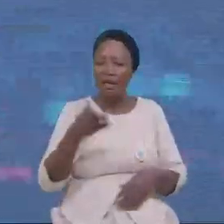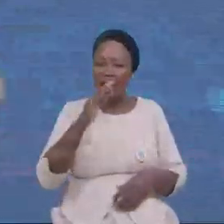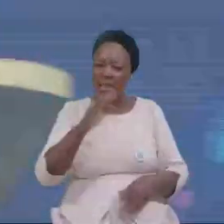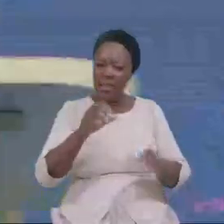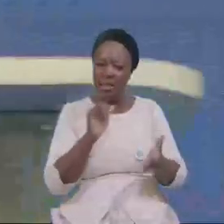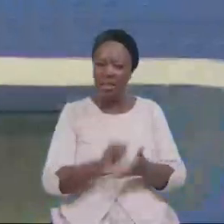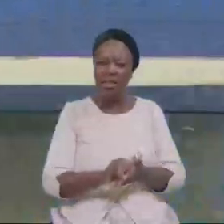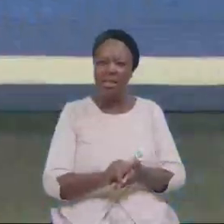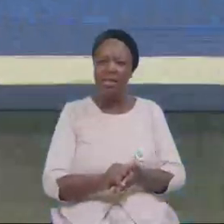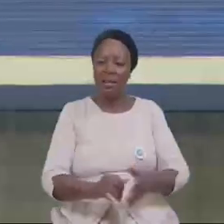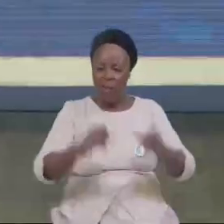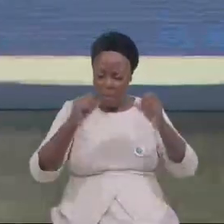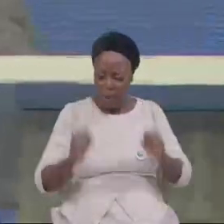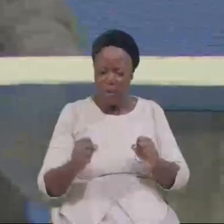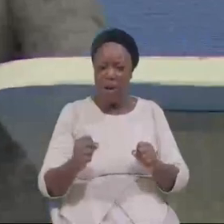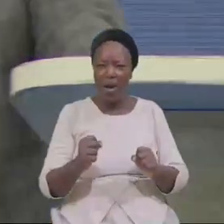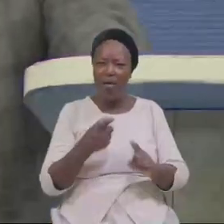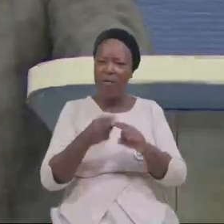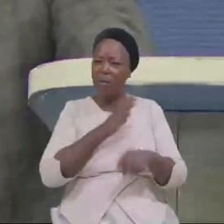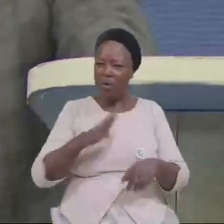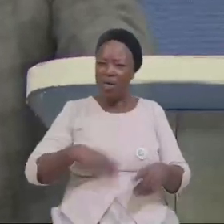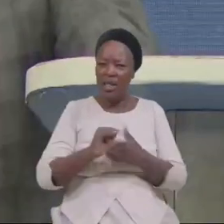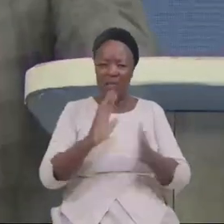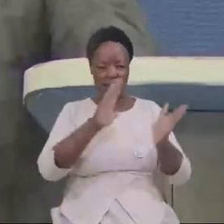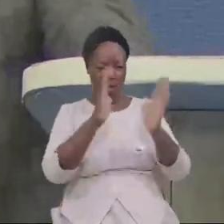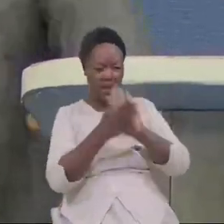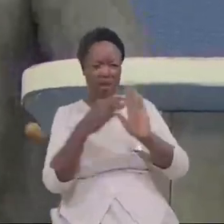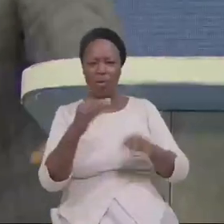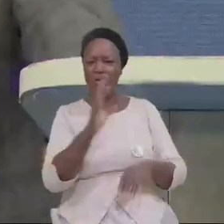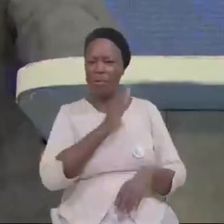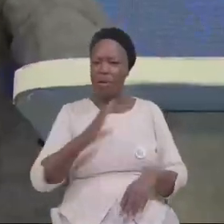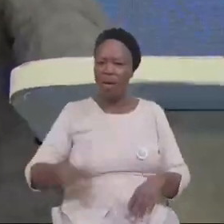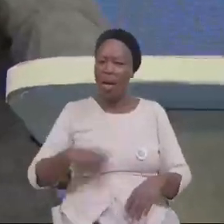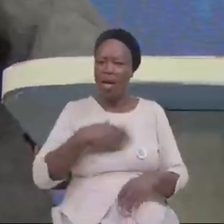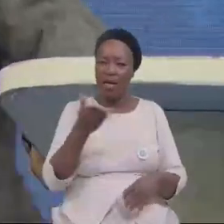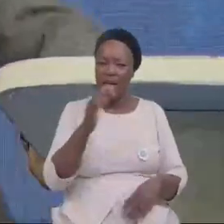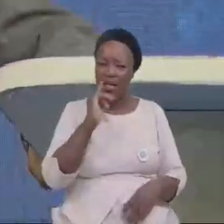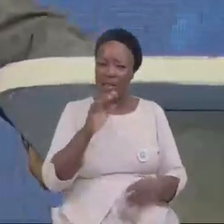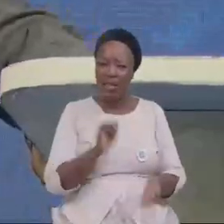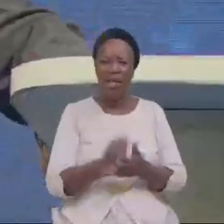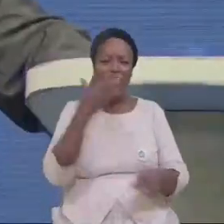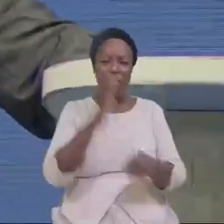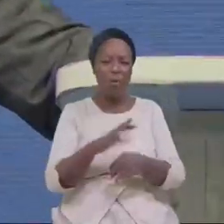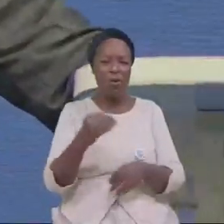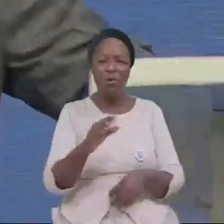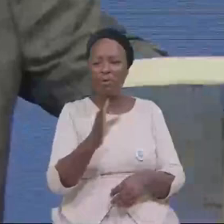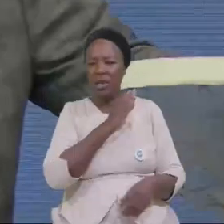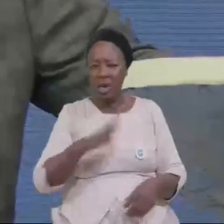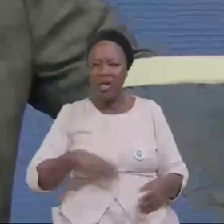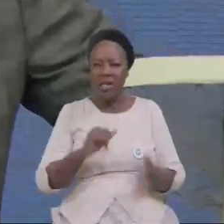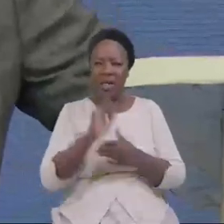cette puissance de Christ, il y a cette présence de Christ, il y a cette promesse de Christ qui